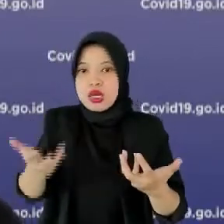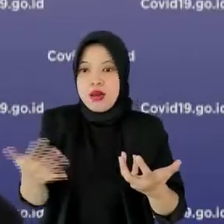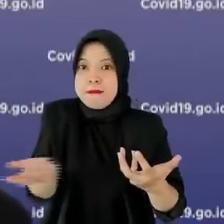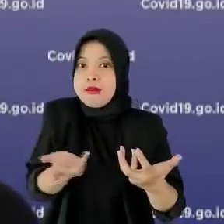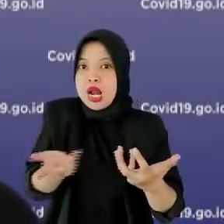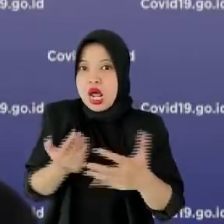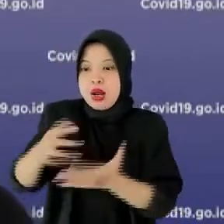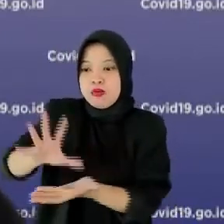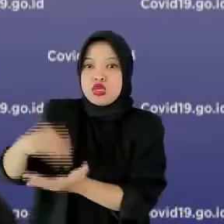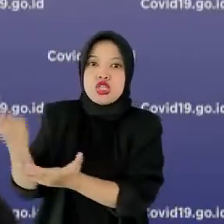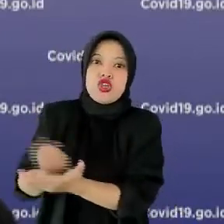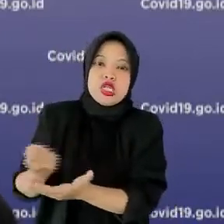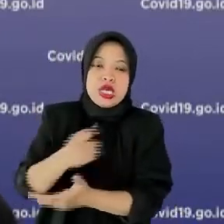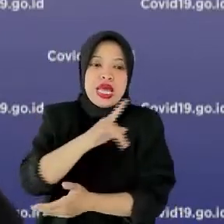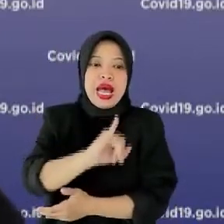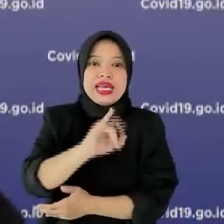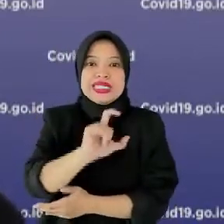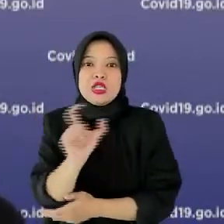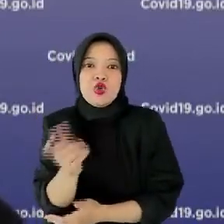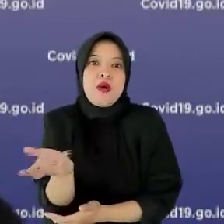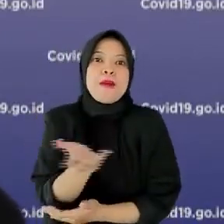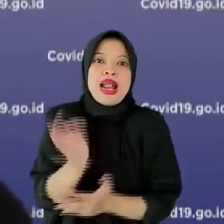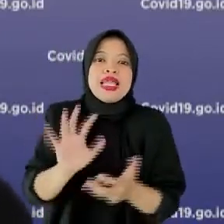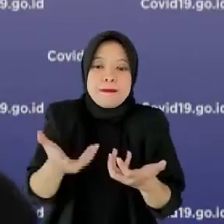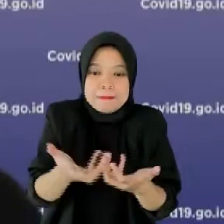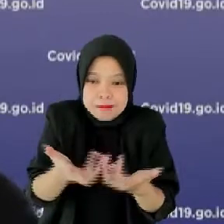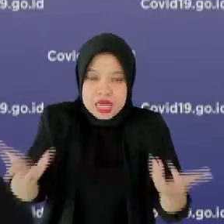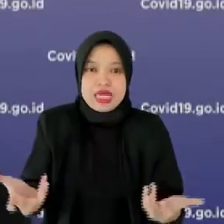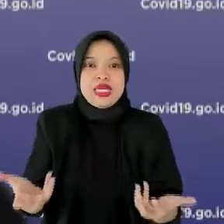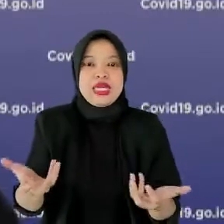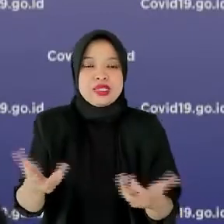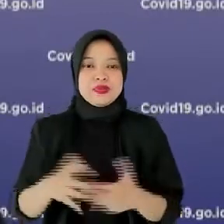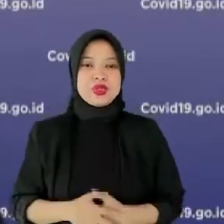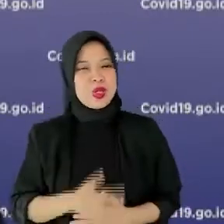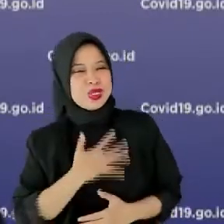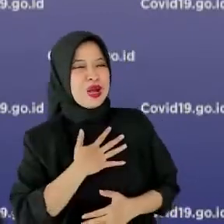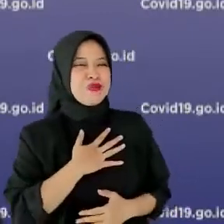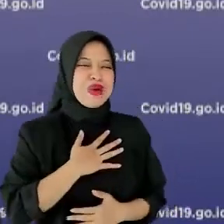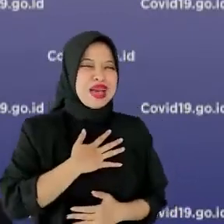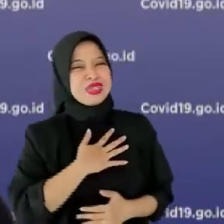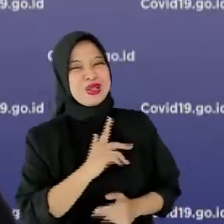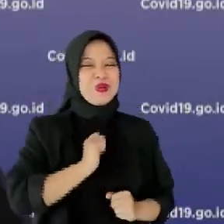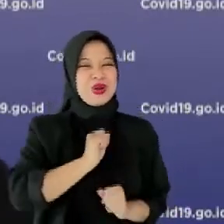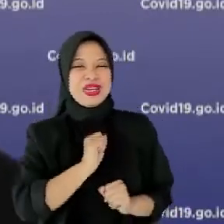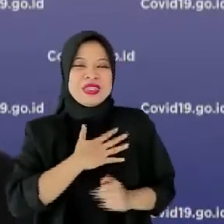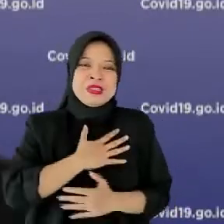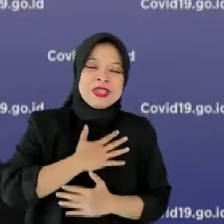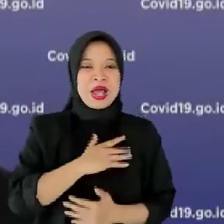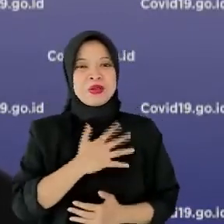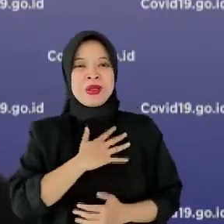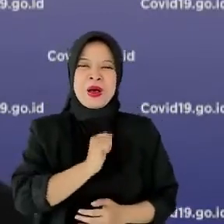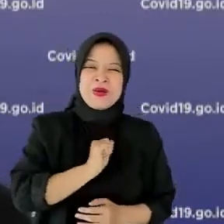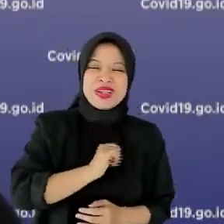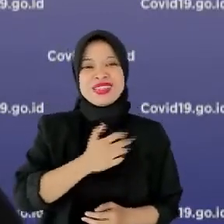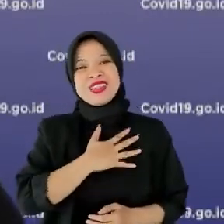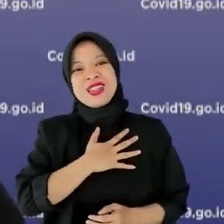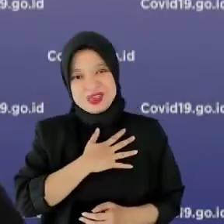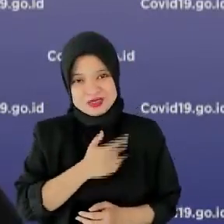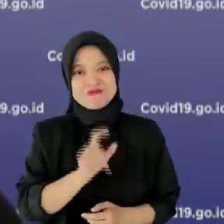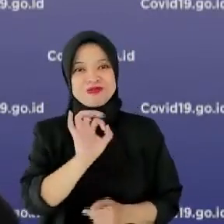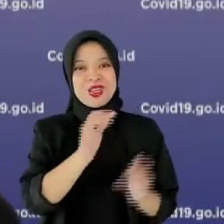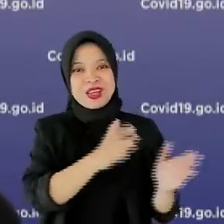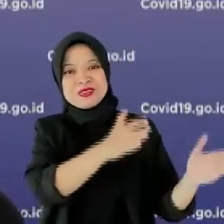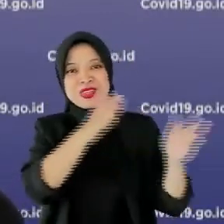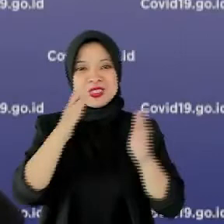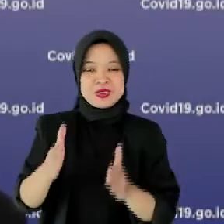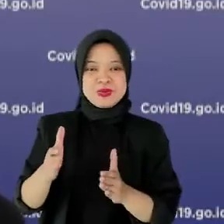mana ruang isolasi, mana ICU. Nanti kita akan bagi lagi. Ini secara general. Agak sabar memang saya, gregetan masalahnya ya. Okay. Kita lanjut